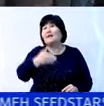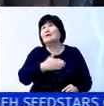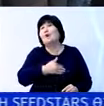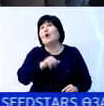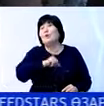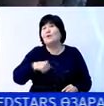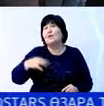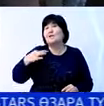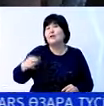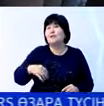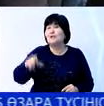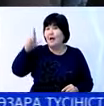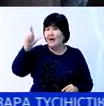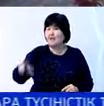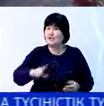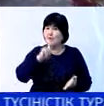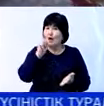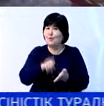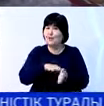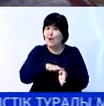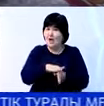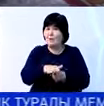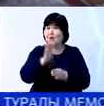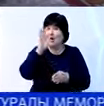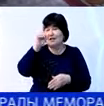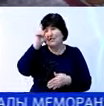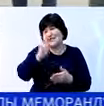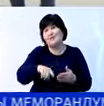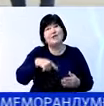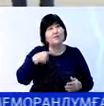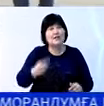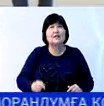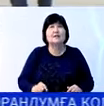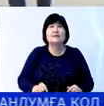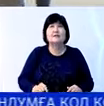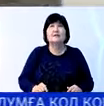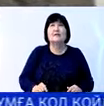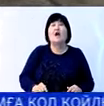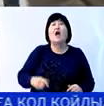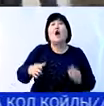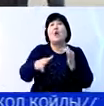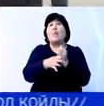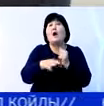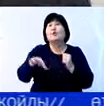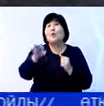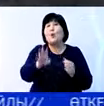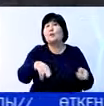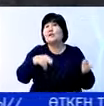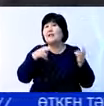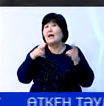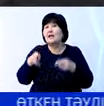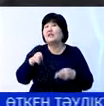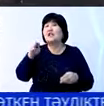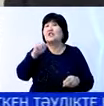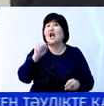өз перзенттерінің азаматтық борышты абыроймен атқаратынына сенімдерін білдірді. Маңғыстау облысынан келіп тұрмыз біз жалпы